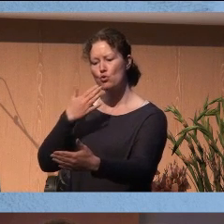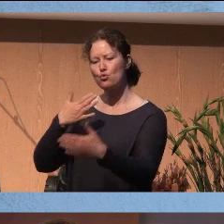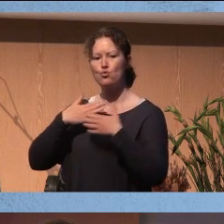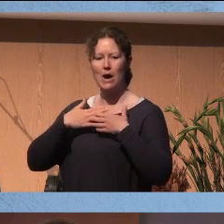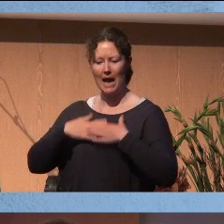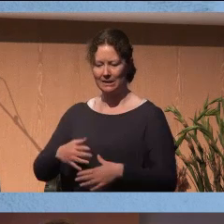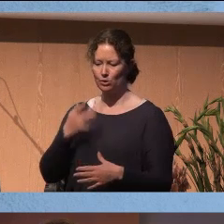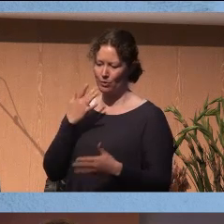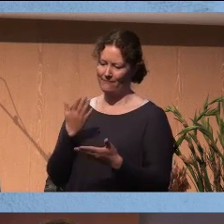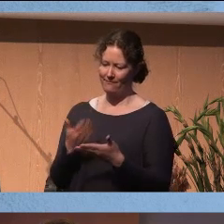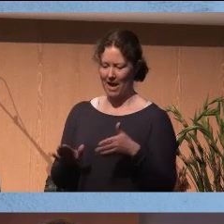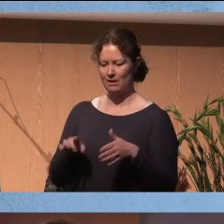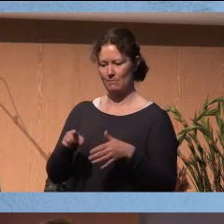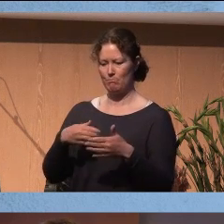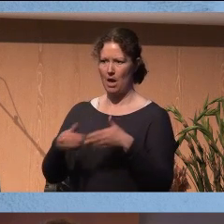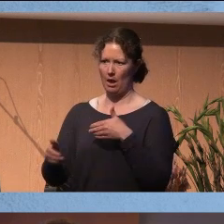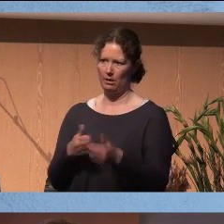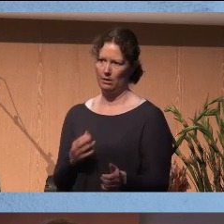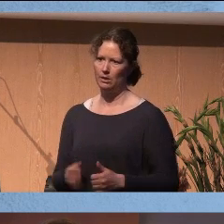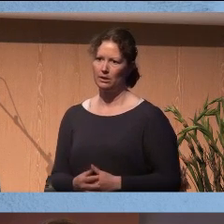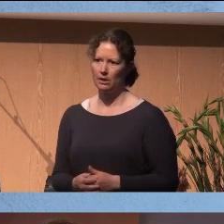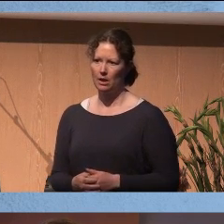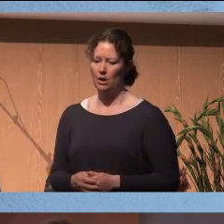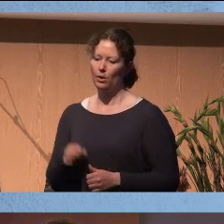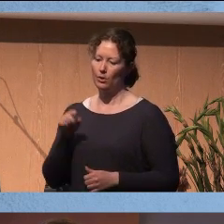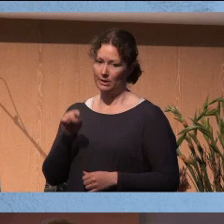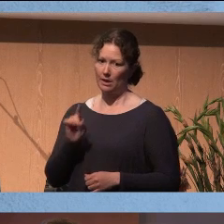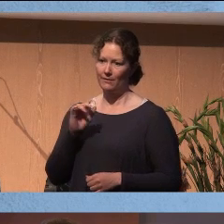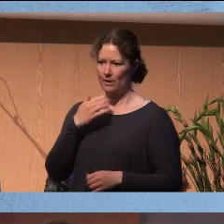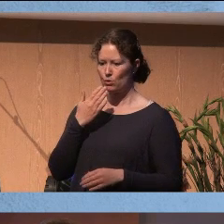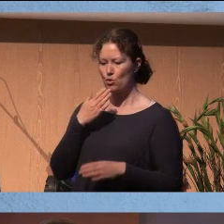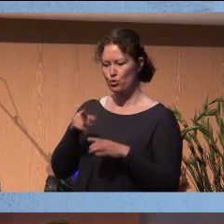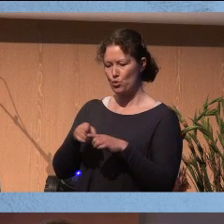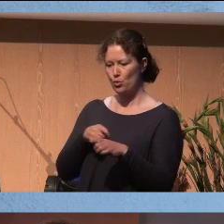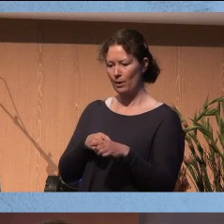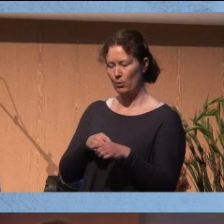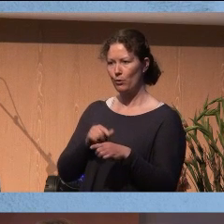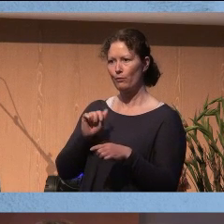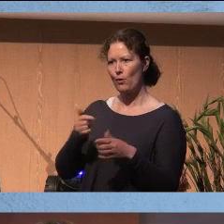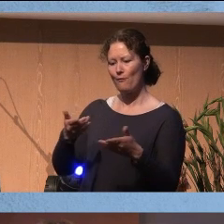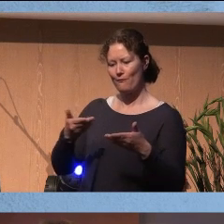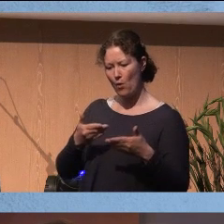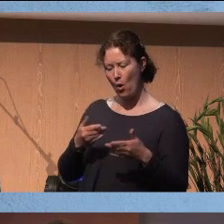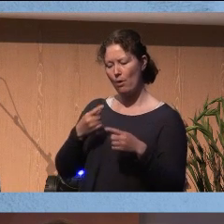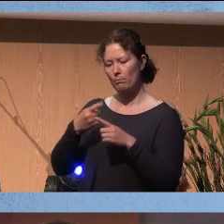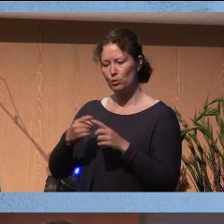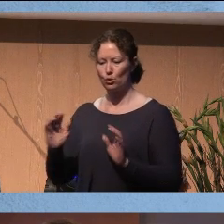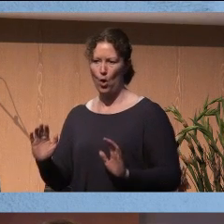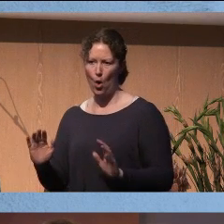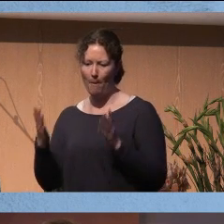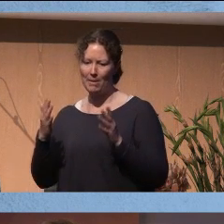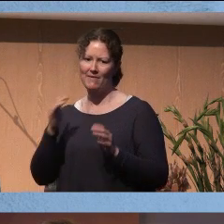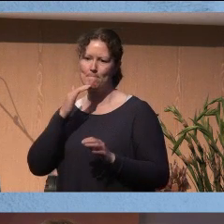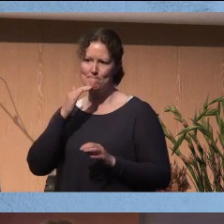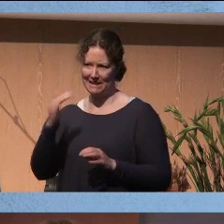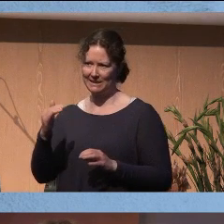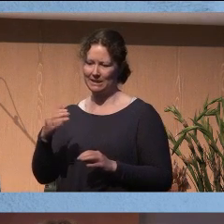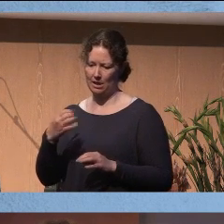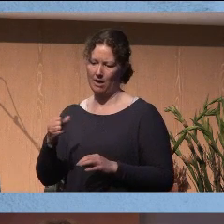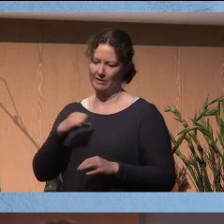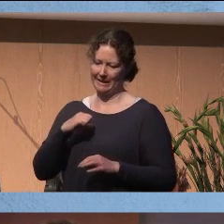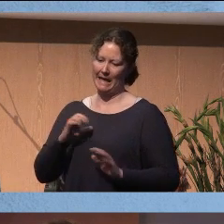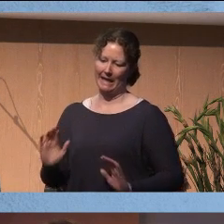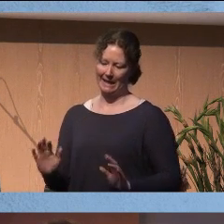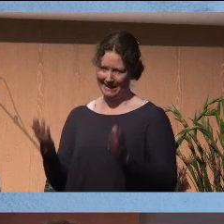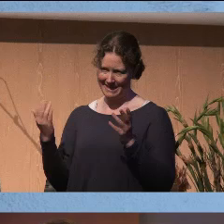avsluttet behandling. Og det vil være et godt utgangspunkt både for å få og oppleve mestring av eget